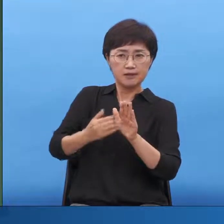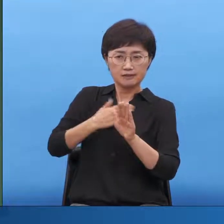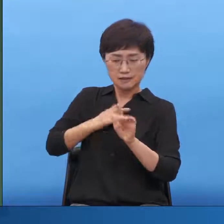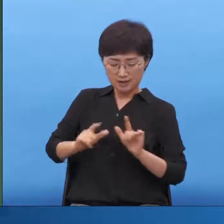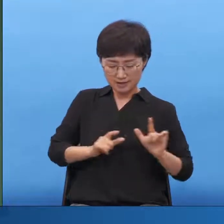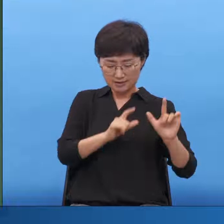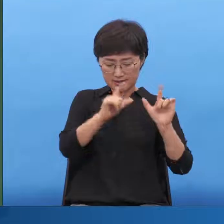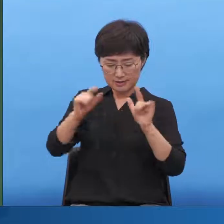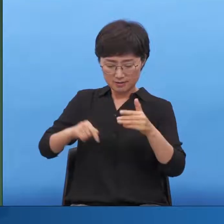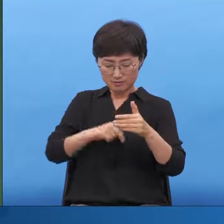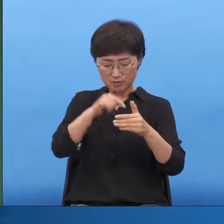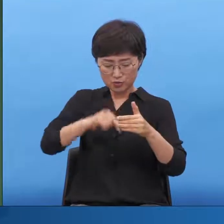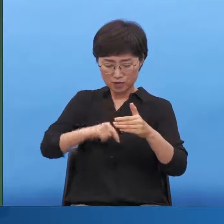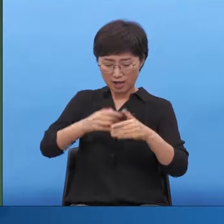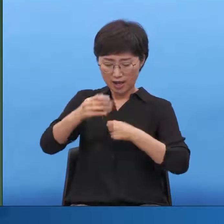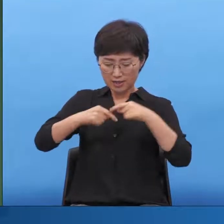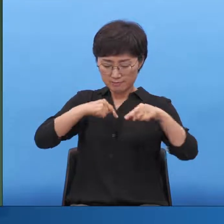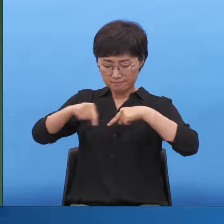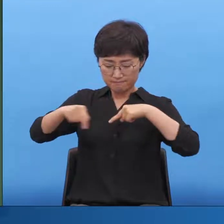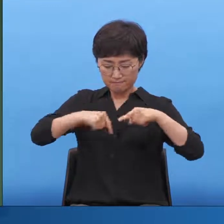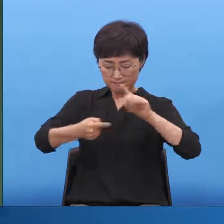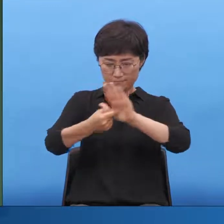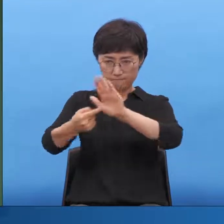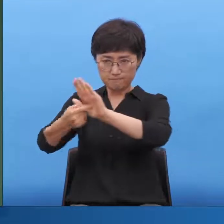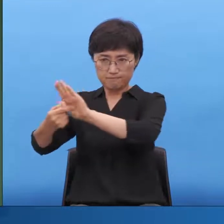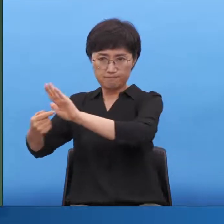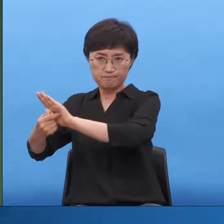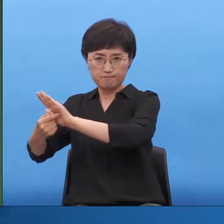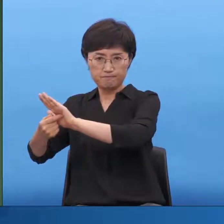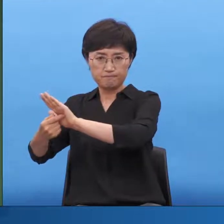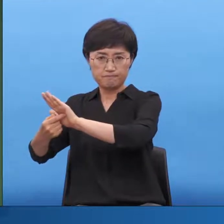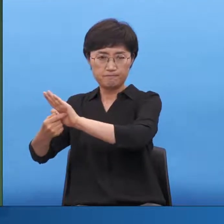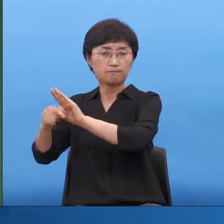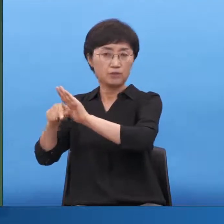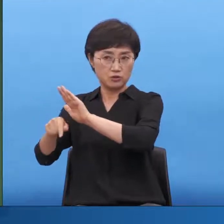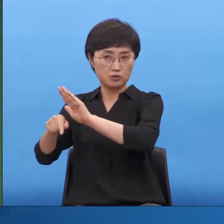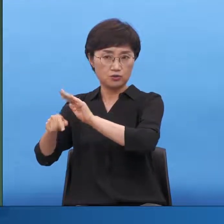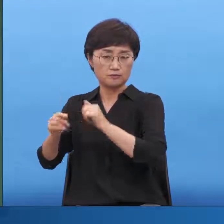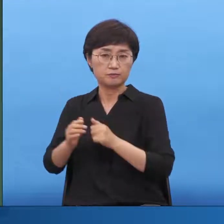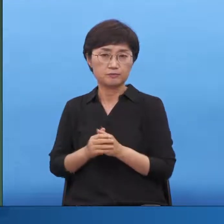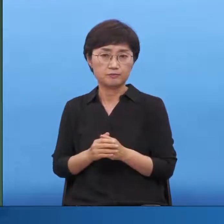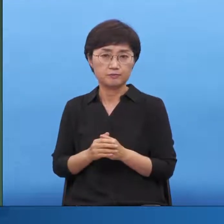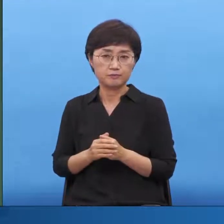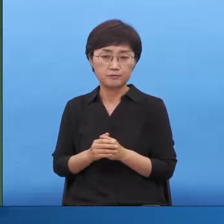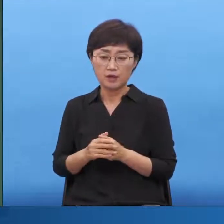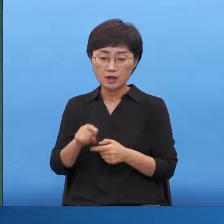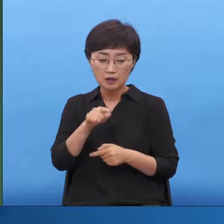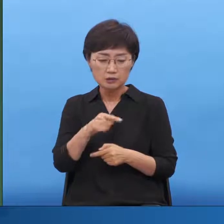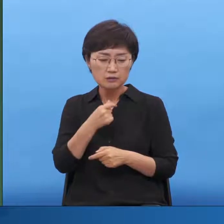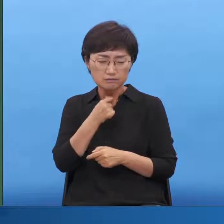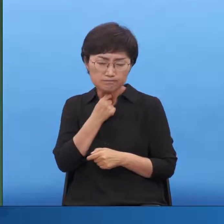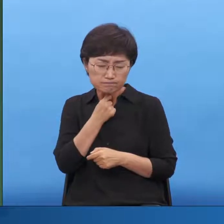속에 역사나요. 而且实际在我生活中要行。 그렇게 되어 있습니다. 렘들은 조금만 기도하면.